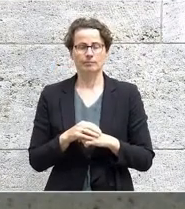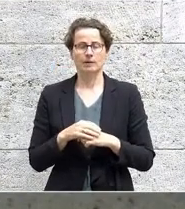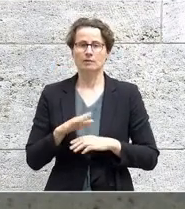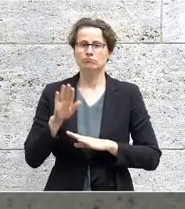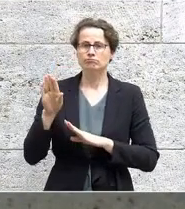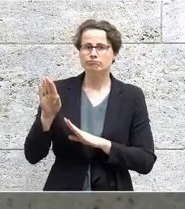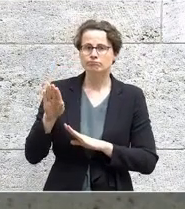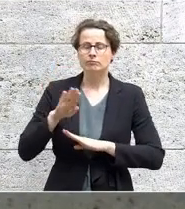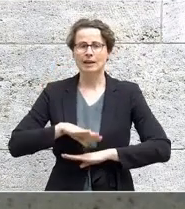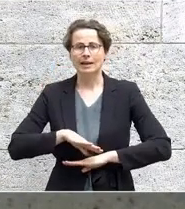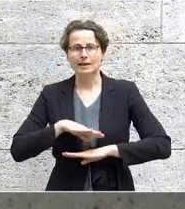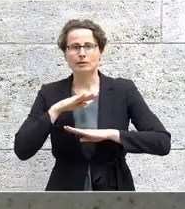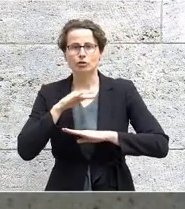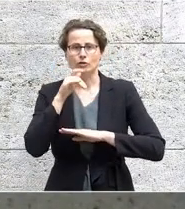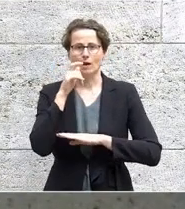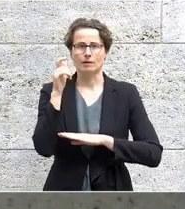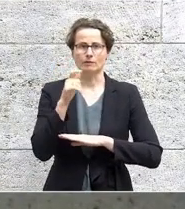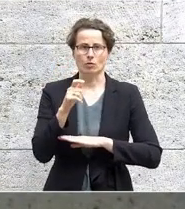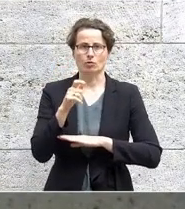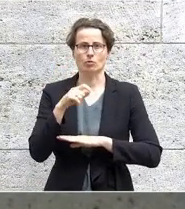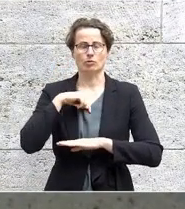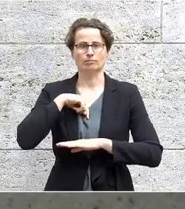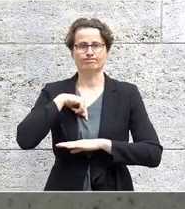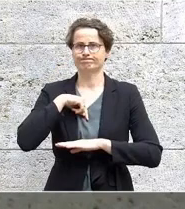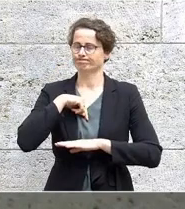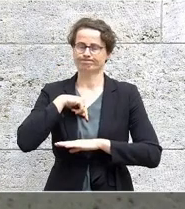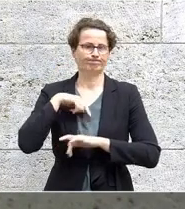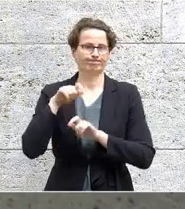ethischer Verantwortung widersetzt haben.